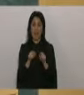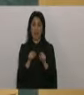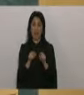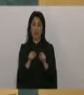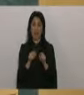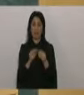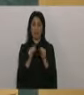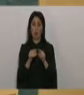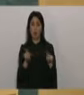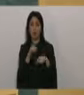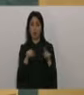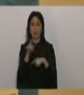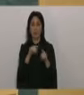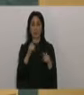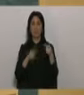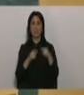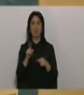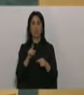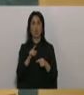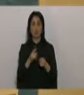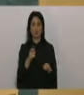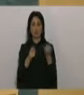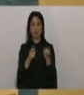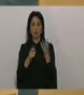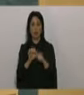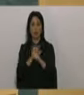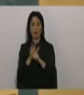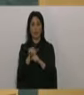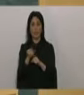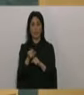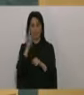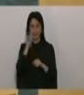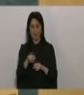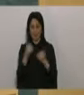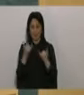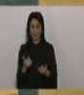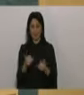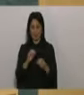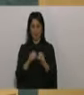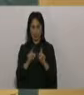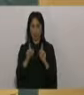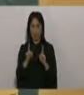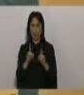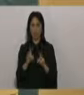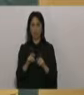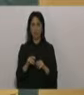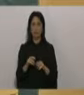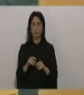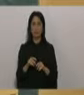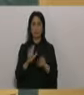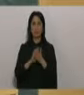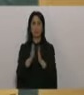ამ პრობლემასთან ბრძოლაში, რომელი პრობლემა წარმოშვა კოვიდმა, ესეც კარგად იცით, ეხლა დღეს პრობლემაა, რა თქმა უნდა. არა გვაქვს ის